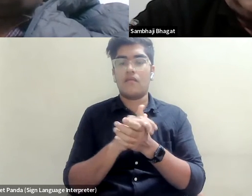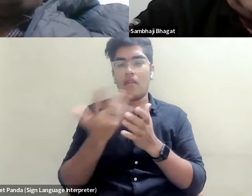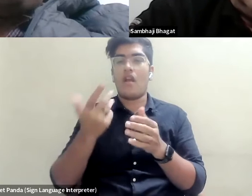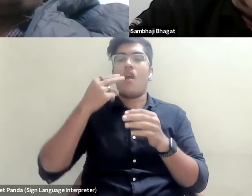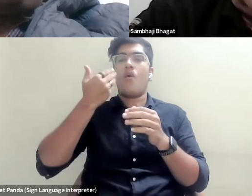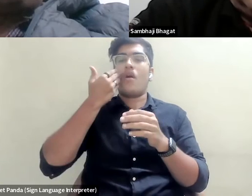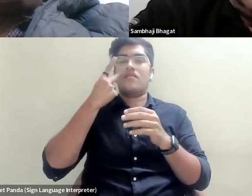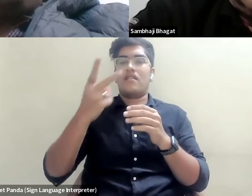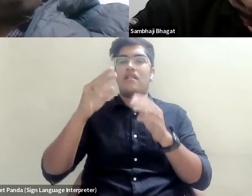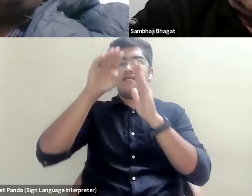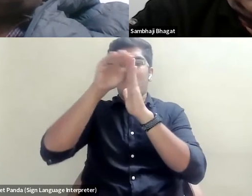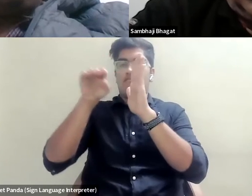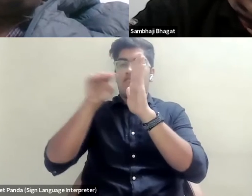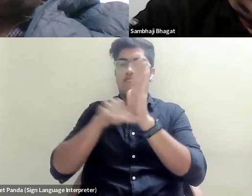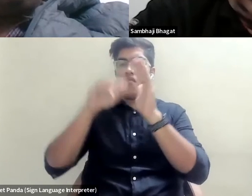आते हैं,